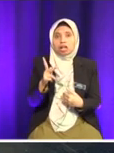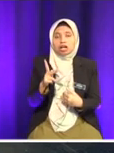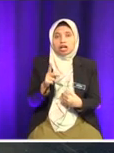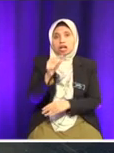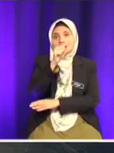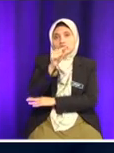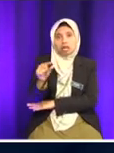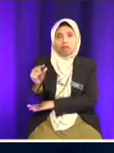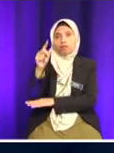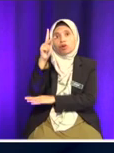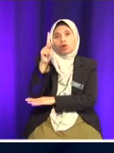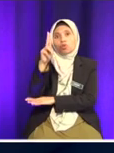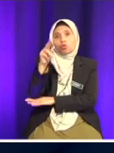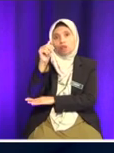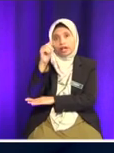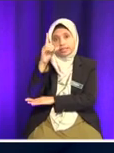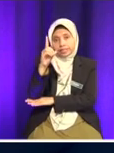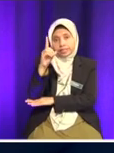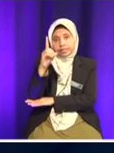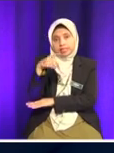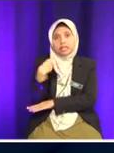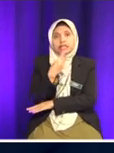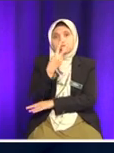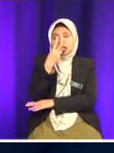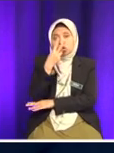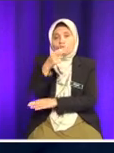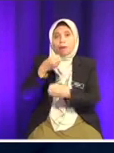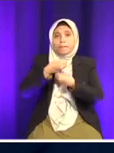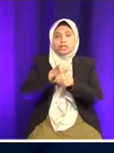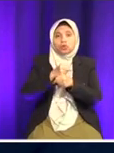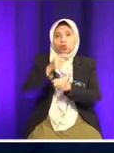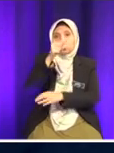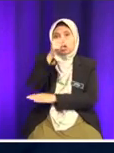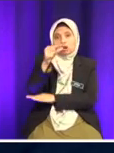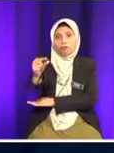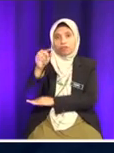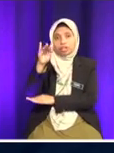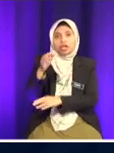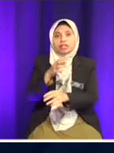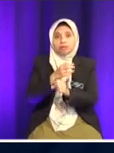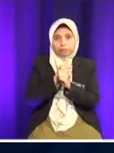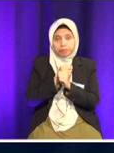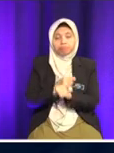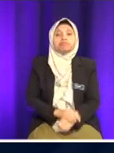kuadrati Oke baik kita tengok dulu bentuk grafik macam mana yang dapat